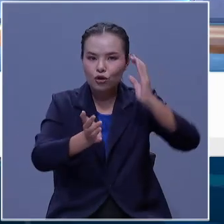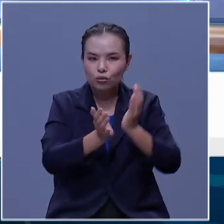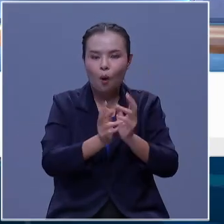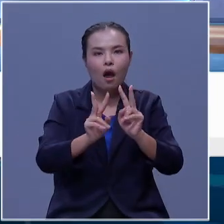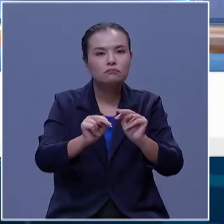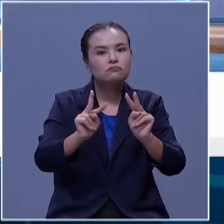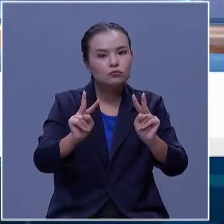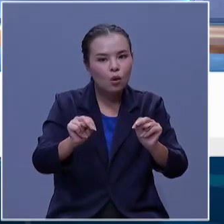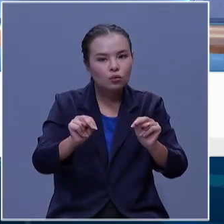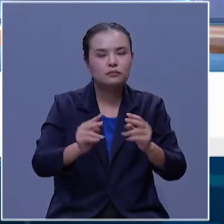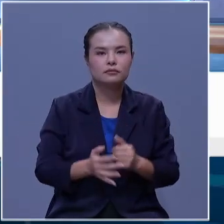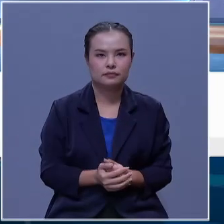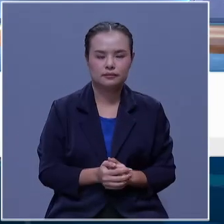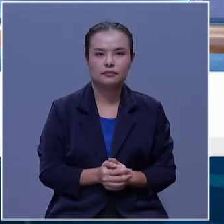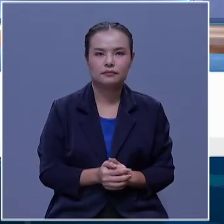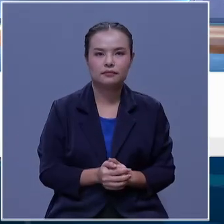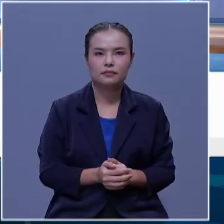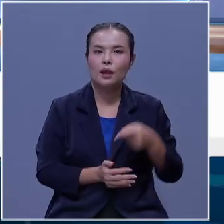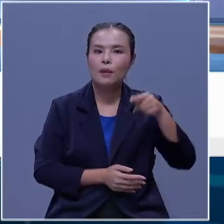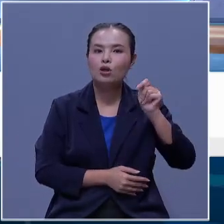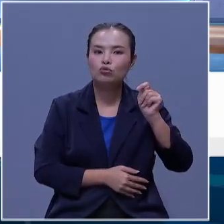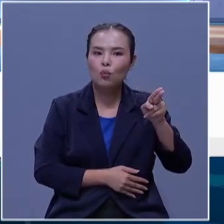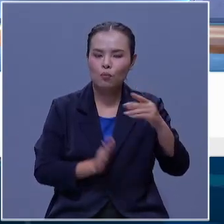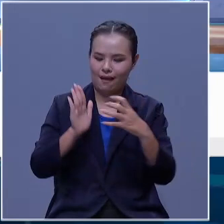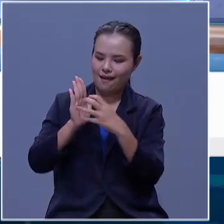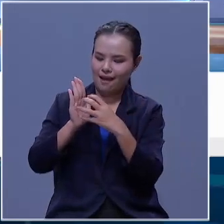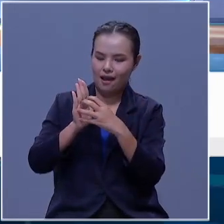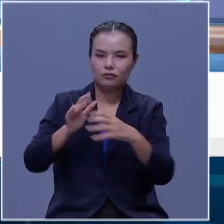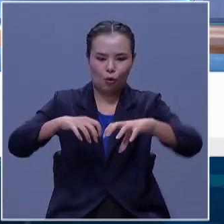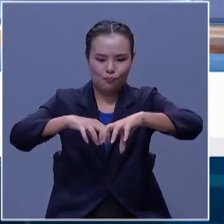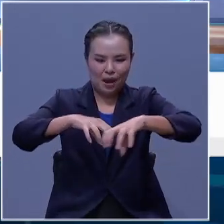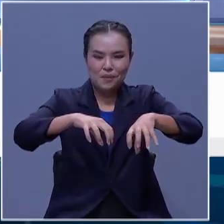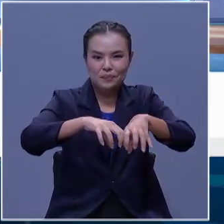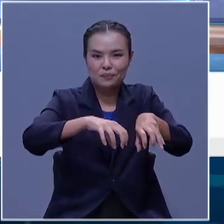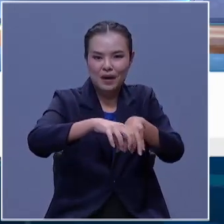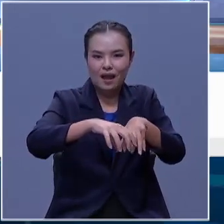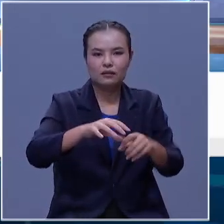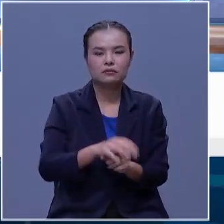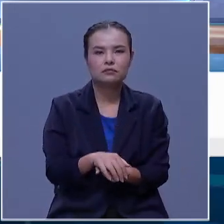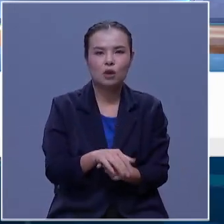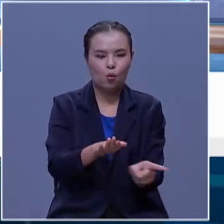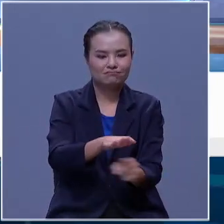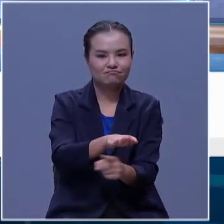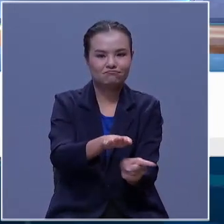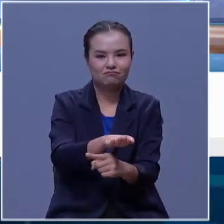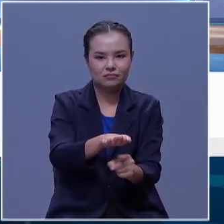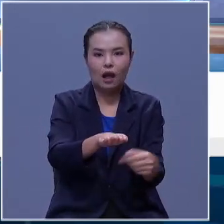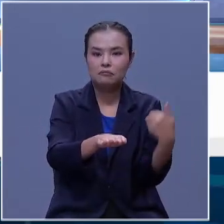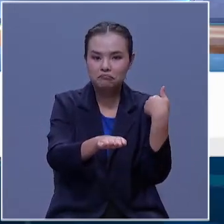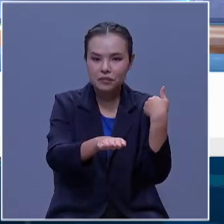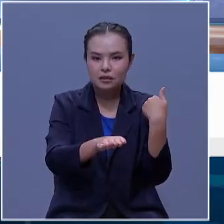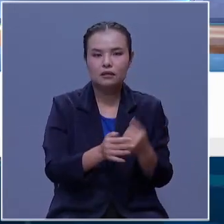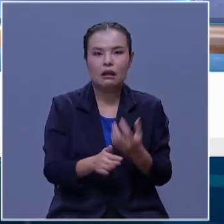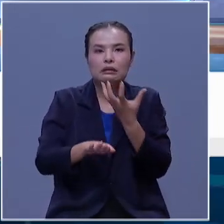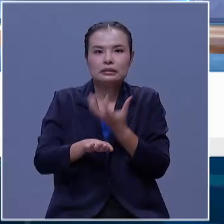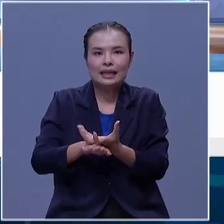รีปทุมธานีอะไรอย่างเงี้ย สมุทรปราการ จะต้องผ่านด่านช่างเข้ามาก่อนแต่เหตุการณ์เนี้ยมันเกิดจากการที่รถบรรทุกไปบรรทุ